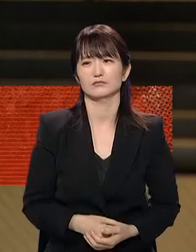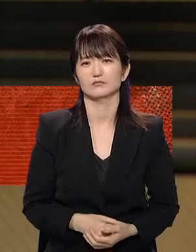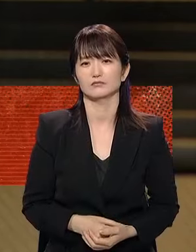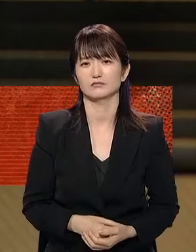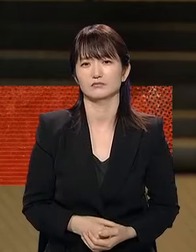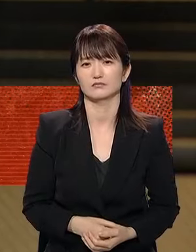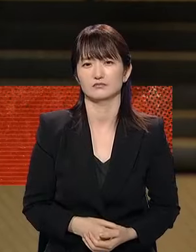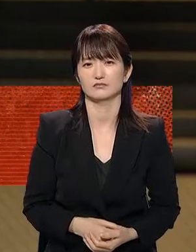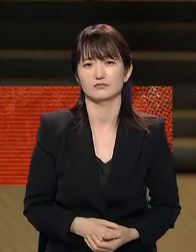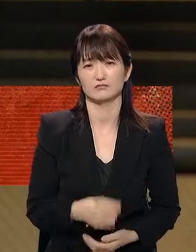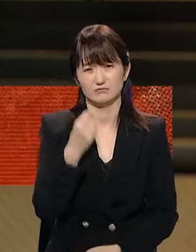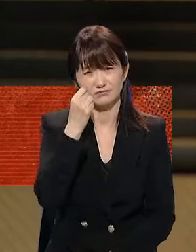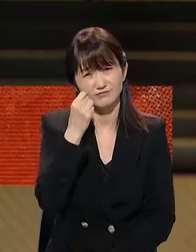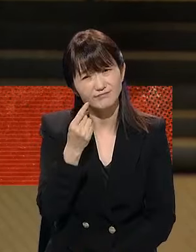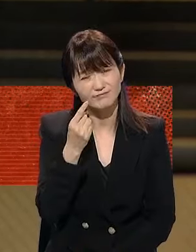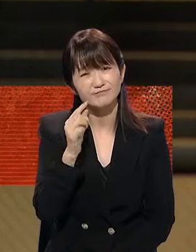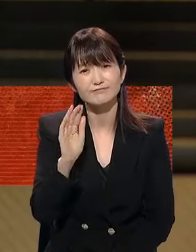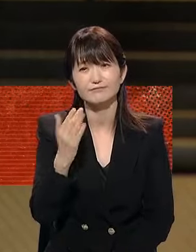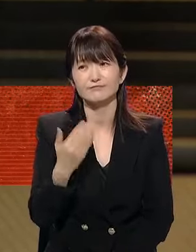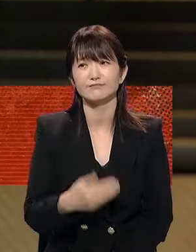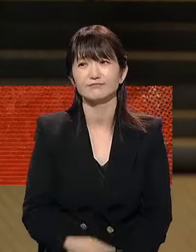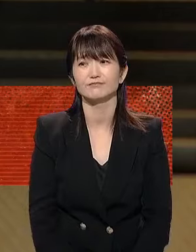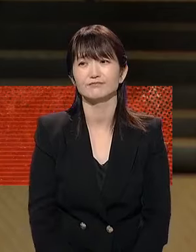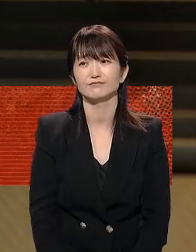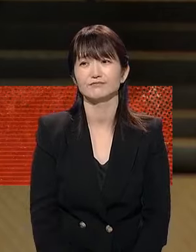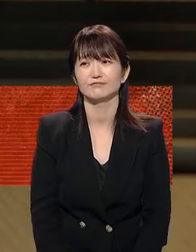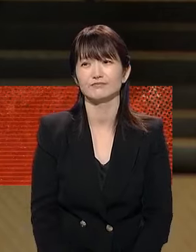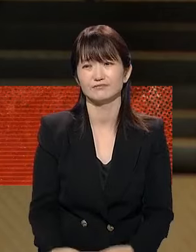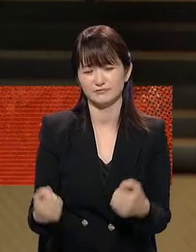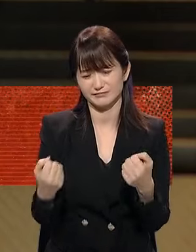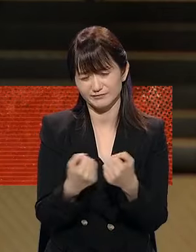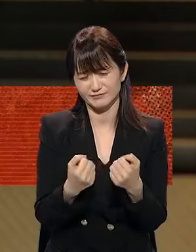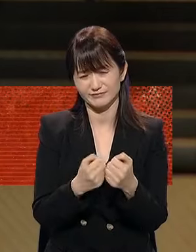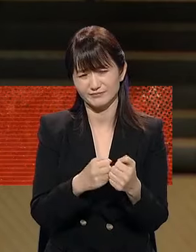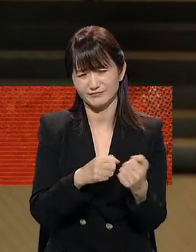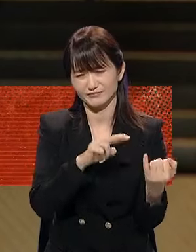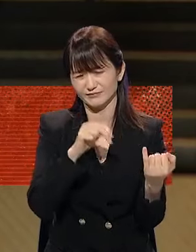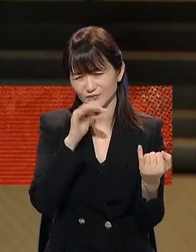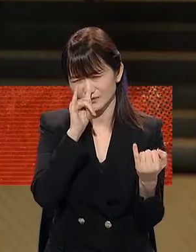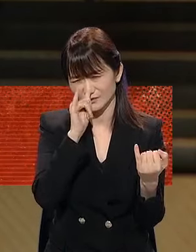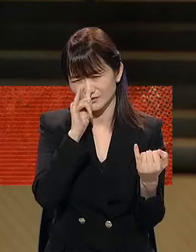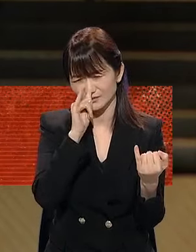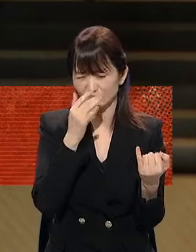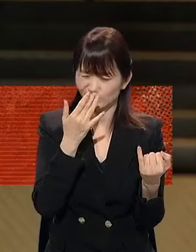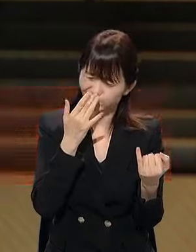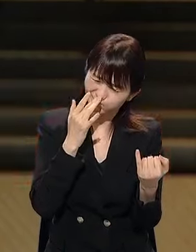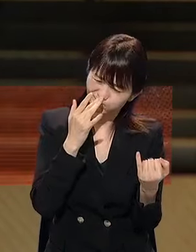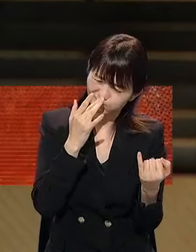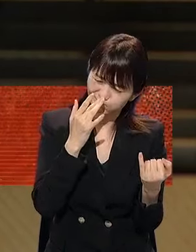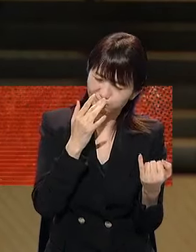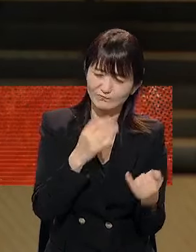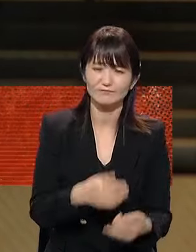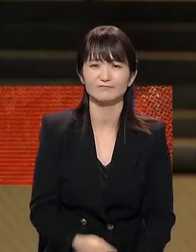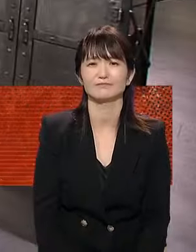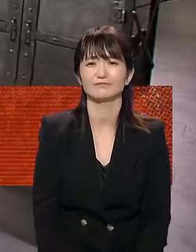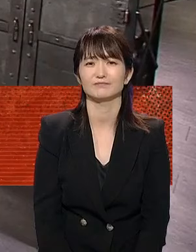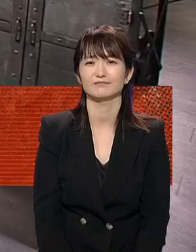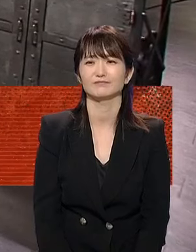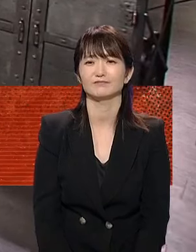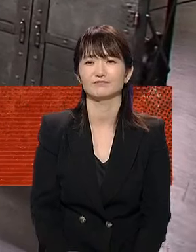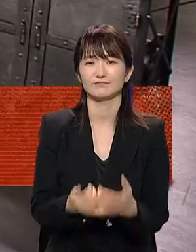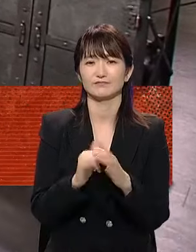그래요 근데 한 달밖에 안 됐어 혹시 뭐 지금 싸우거나 밑 보인 거 있는 거 아닐까요 도저히 이해가 안 갑니다 저는 그렇군요 자 우리 가족